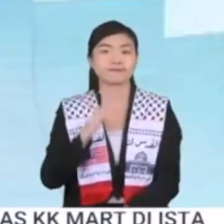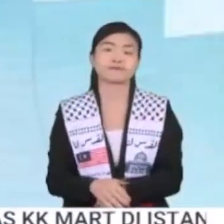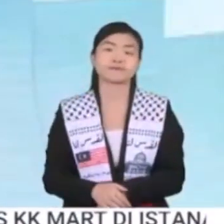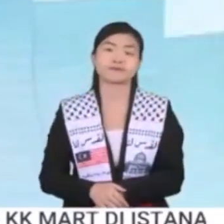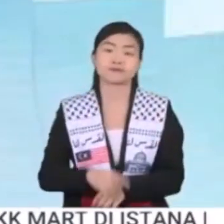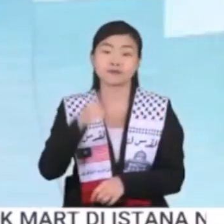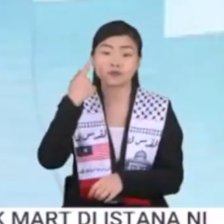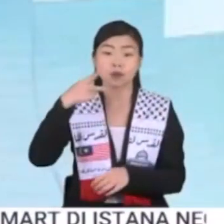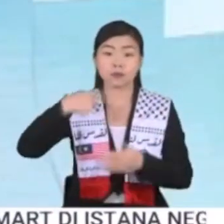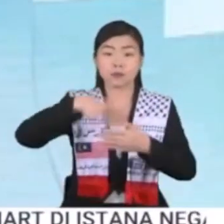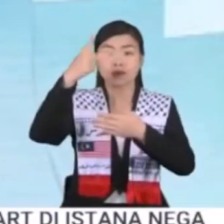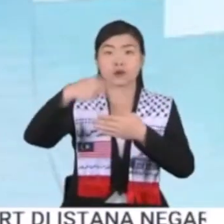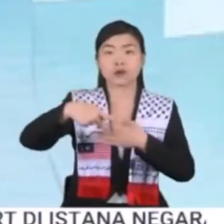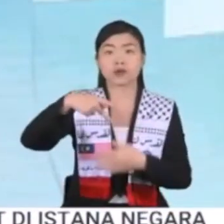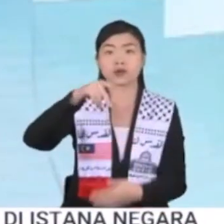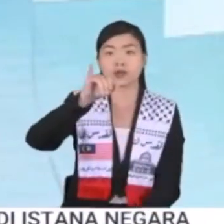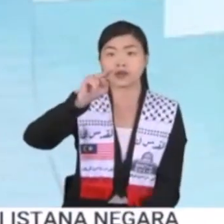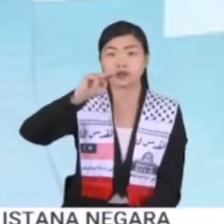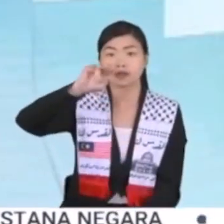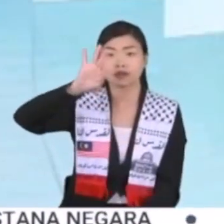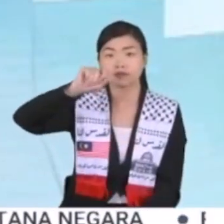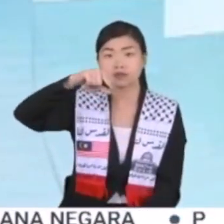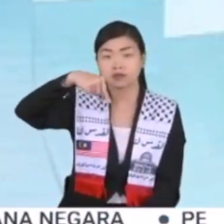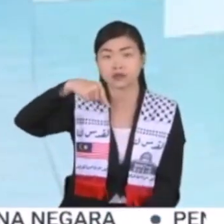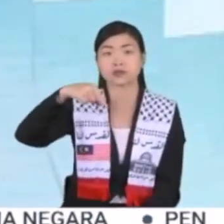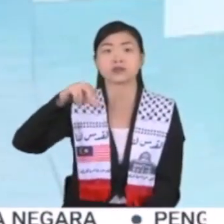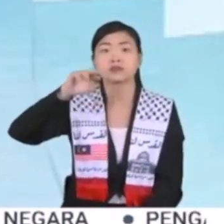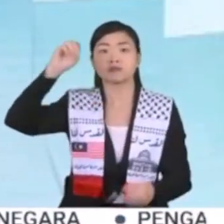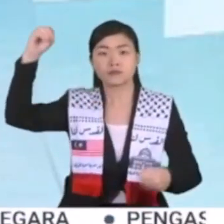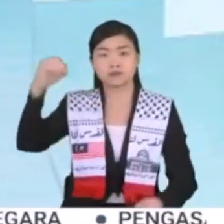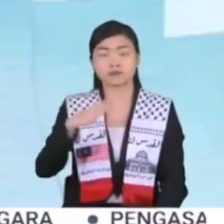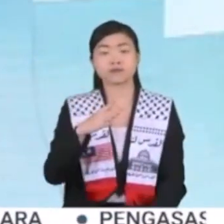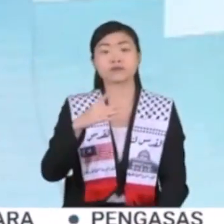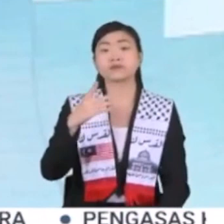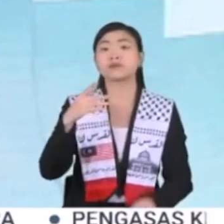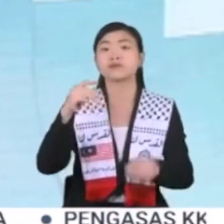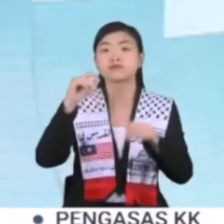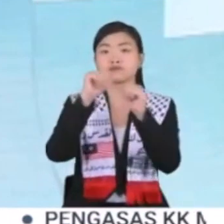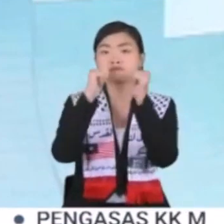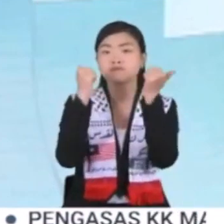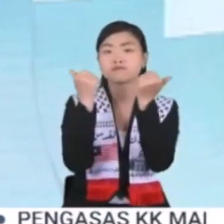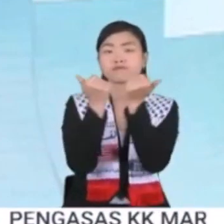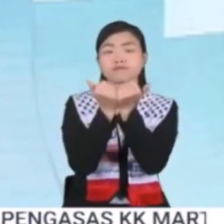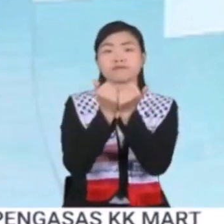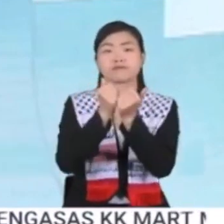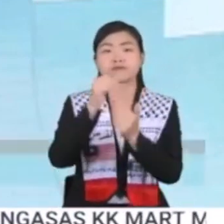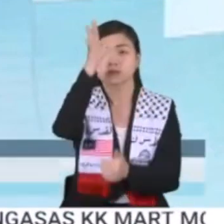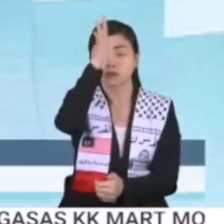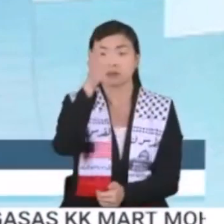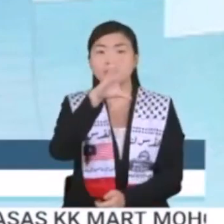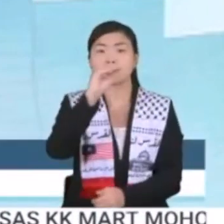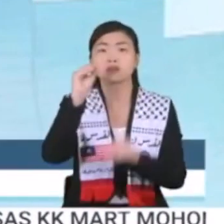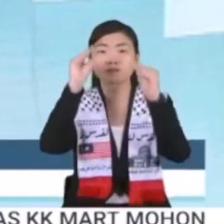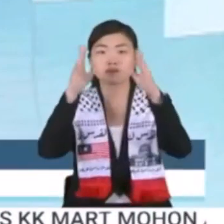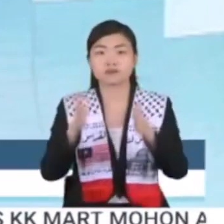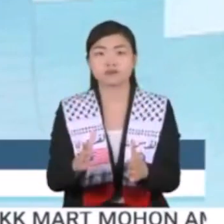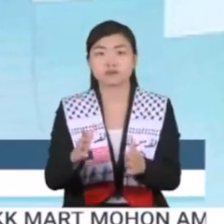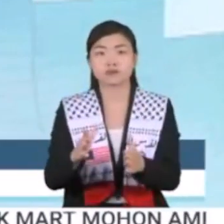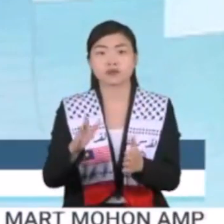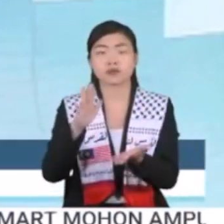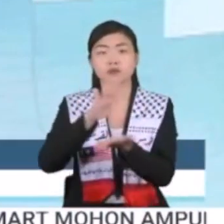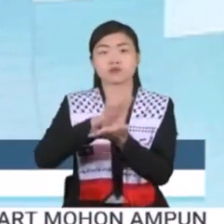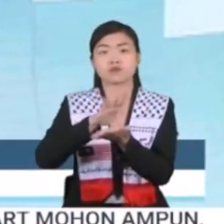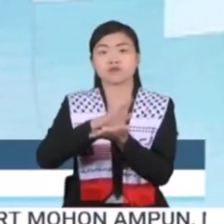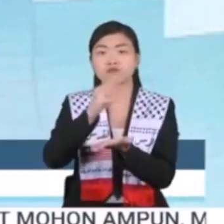Baik saudara, sebenarnya program infak Ramadan Sekolah Persatuan Ibu Bapa dan Guru PIBG Sekolah Menengah Kebangsaan Cik Tom Sungai